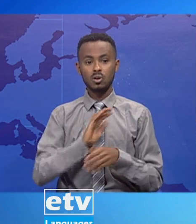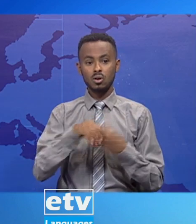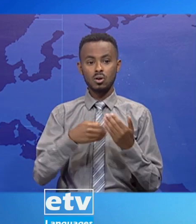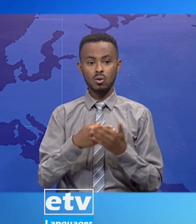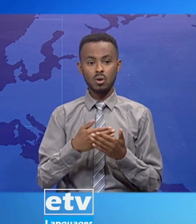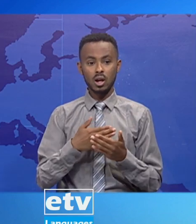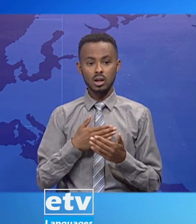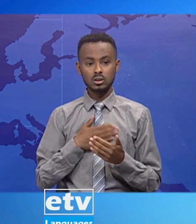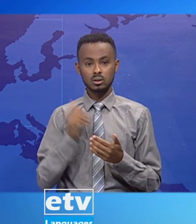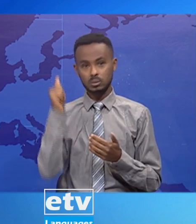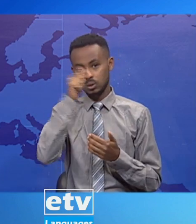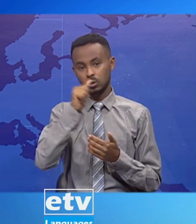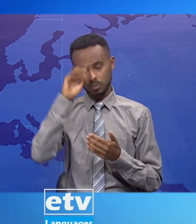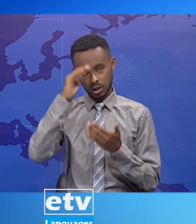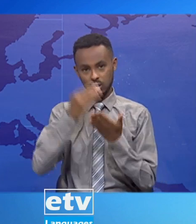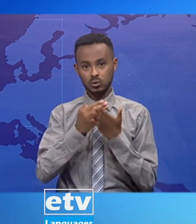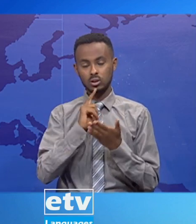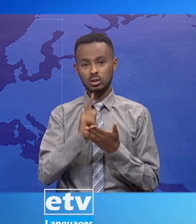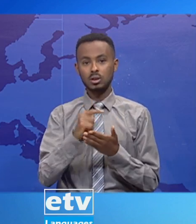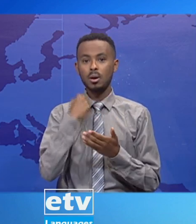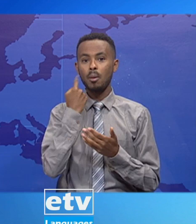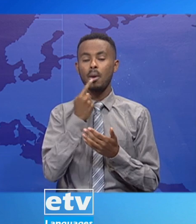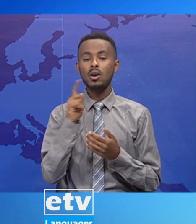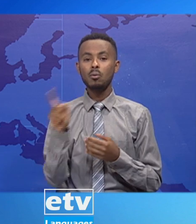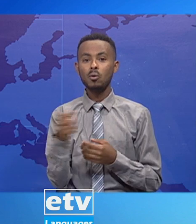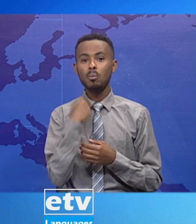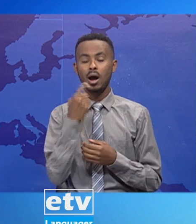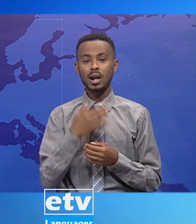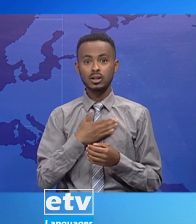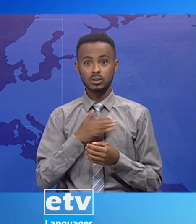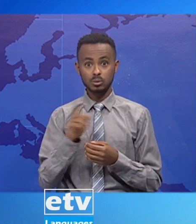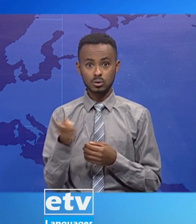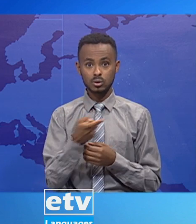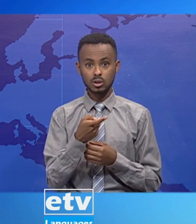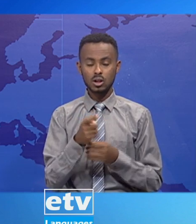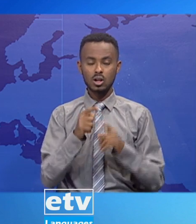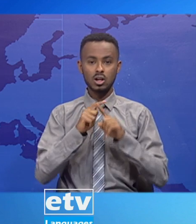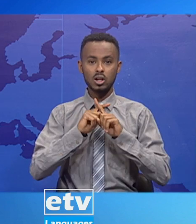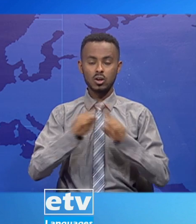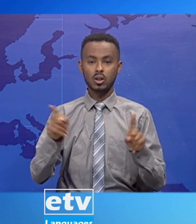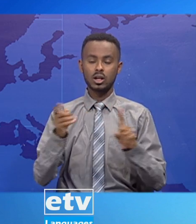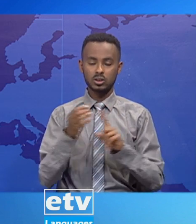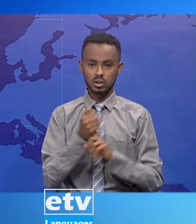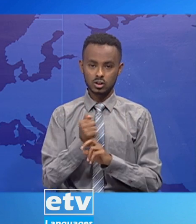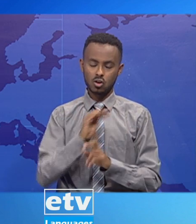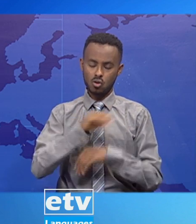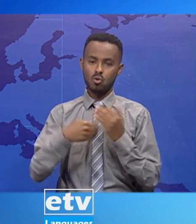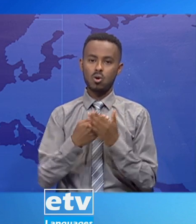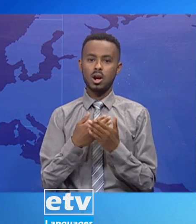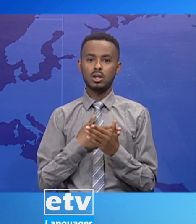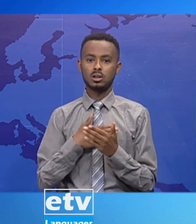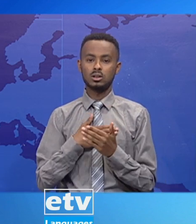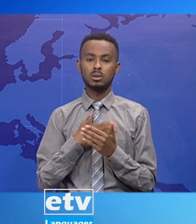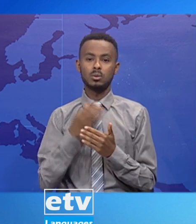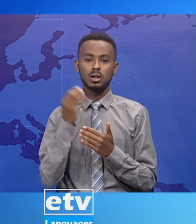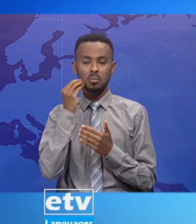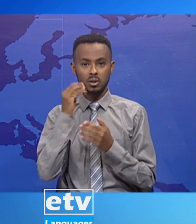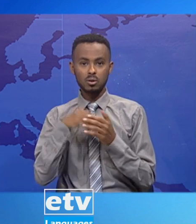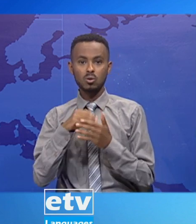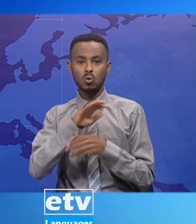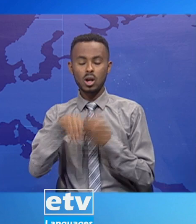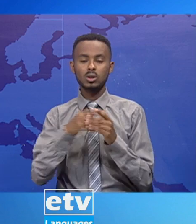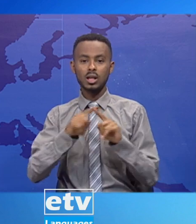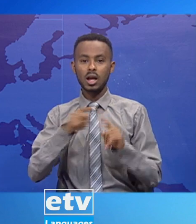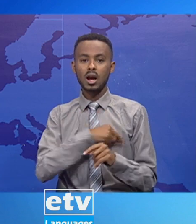ሁላችንም ኢትዮጵያን የኢትዮጵያ ልጆች ነን። ማንንም ይሁን ማናችንም ይሁን የልዩነታችንን ይዘን ሁላችንም ከብሔር ከብረሰብ ነው የመጣነው። ሁላችንም